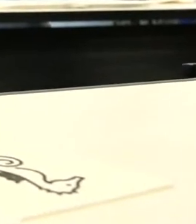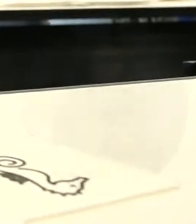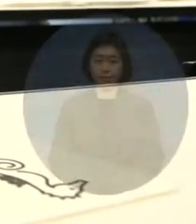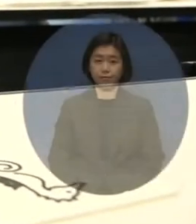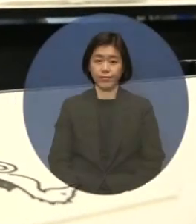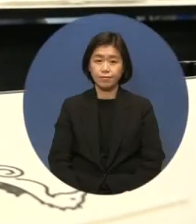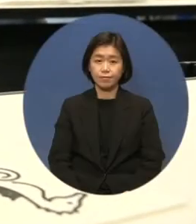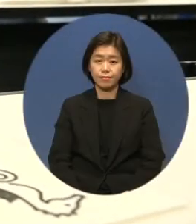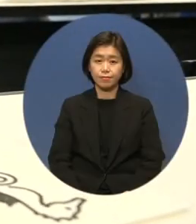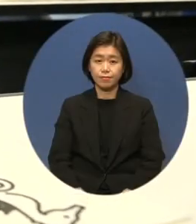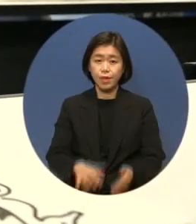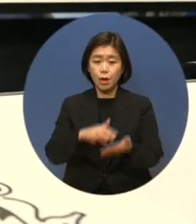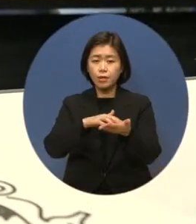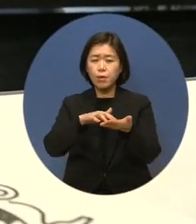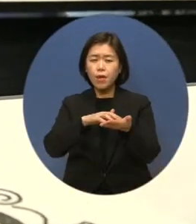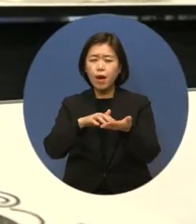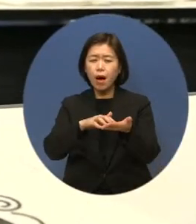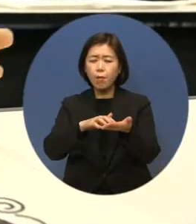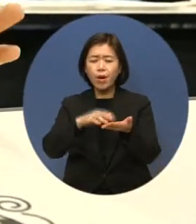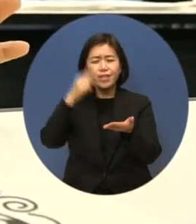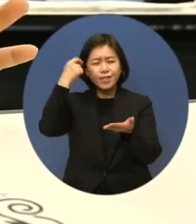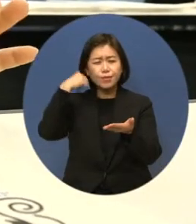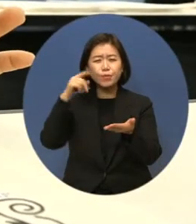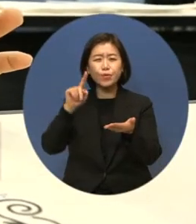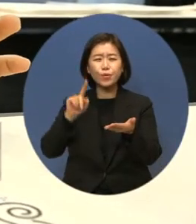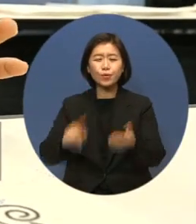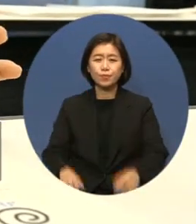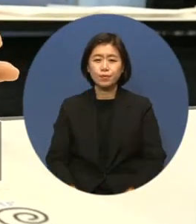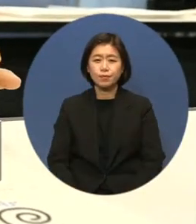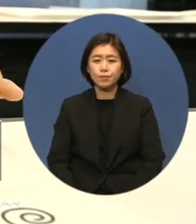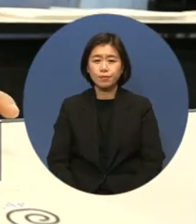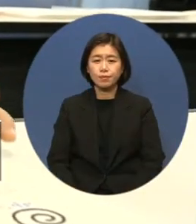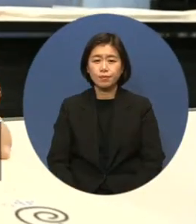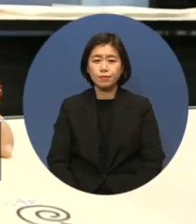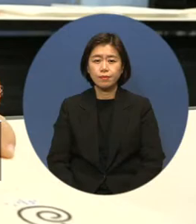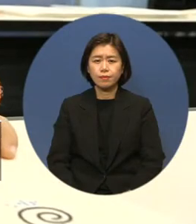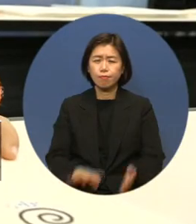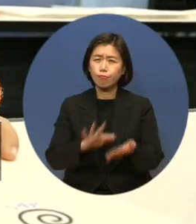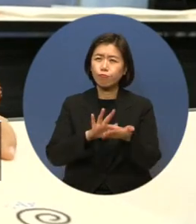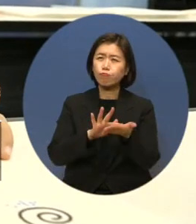전에 어떤 거 같아요, 점자 느낌이?